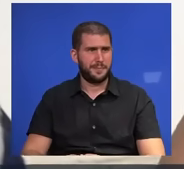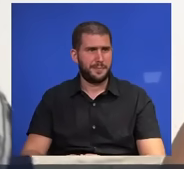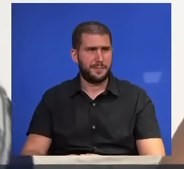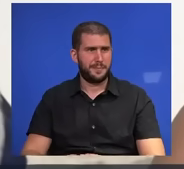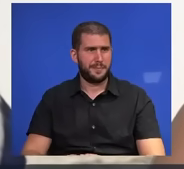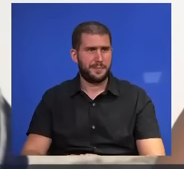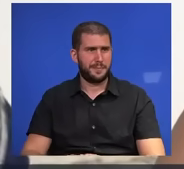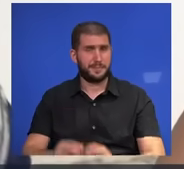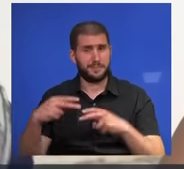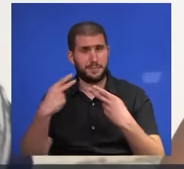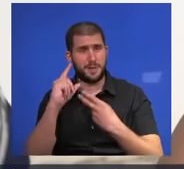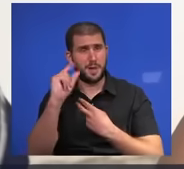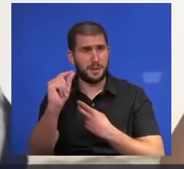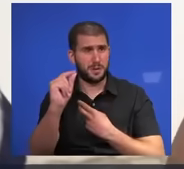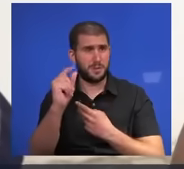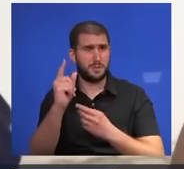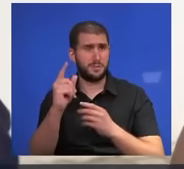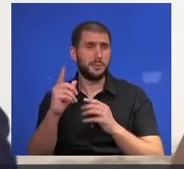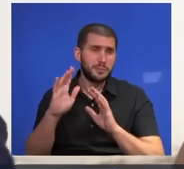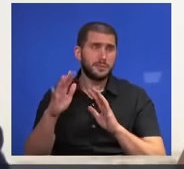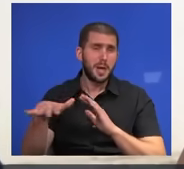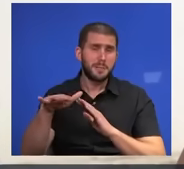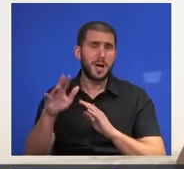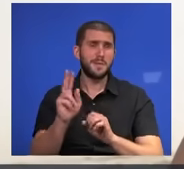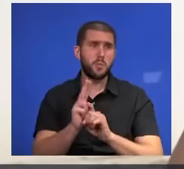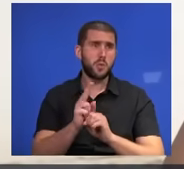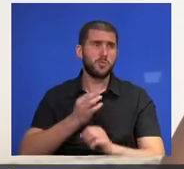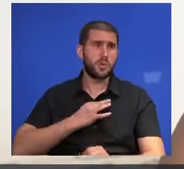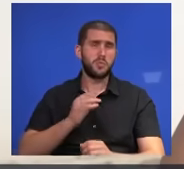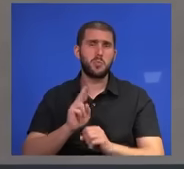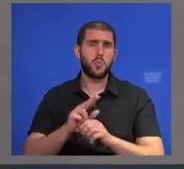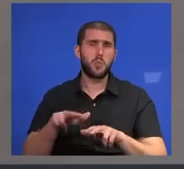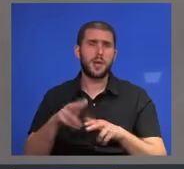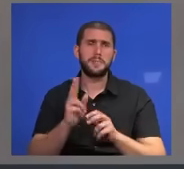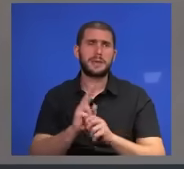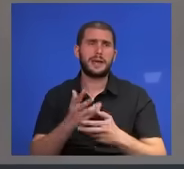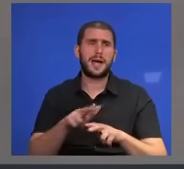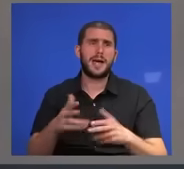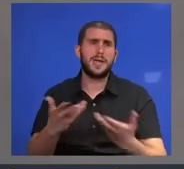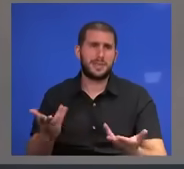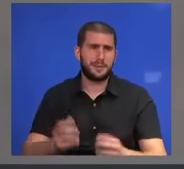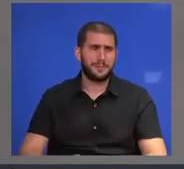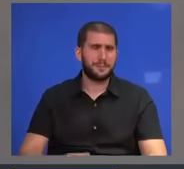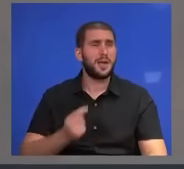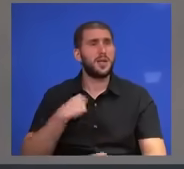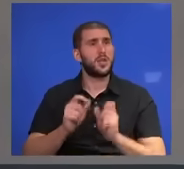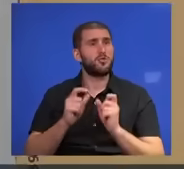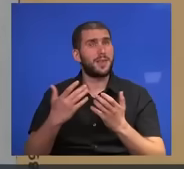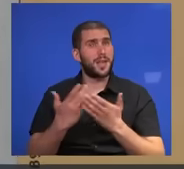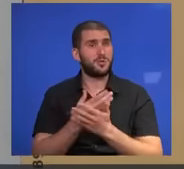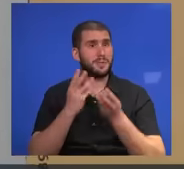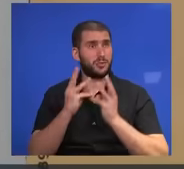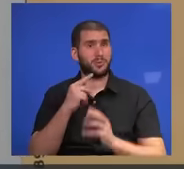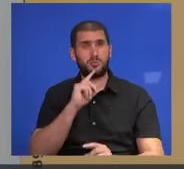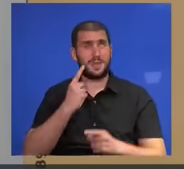וחוזרים הביתה, יחסית למרחב המוגן, אבל אין מוגן בארץ כרגע לפחות. ואני תושבת חדשה בסדרות, אני פה שנה וחצי,